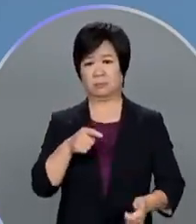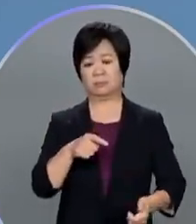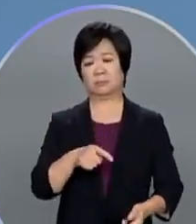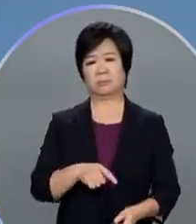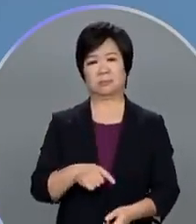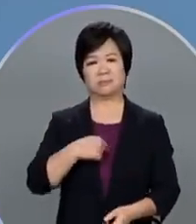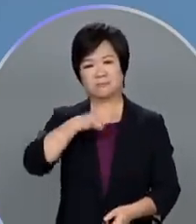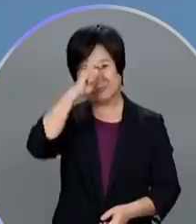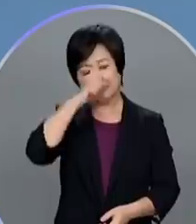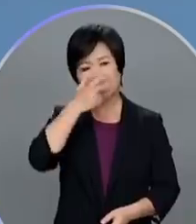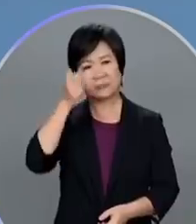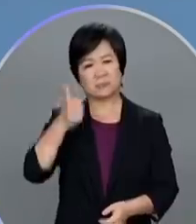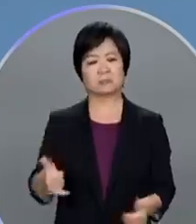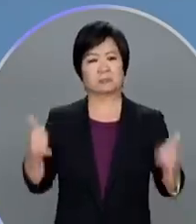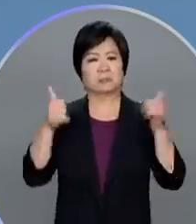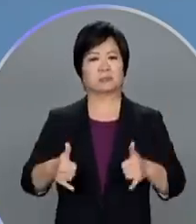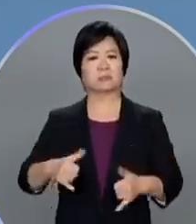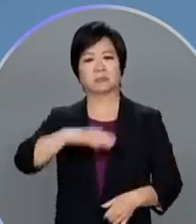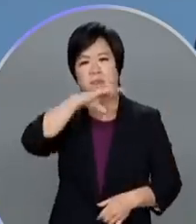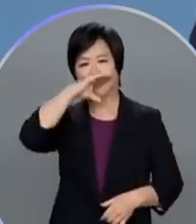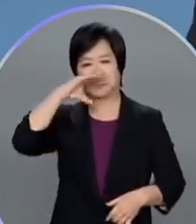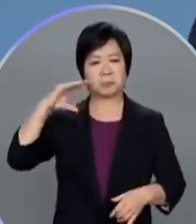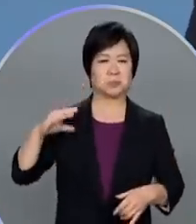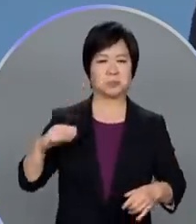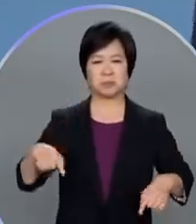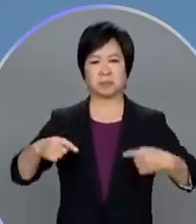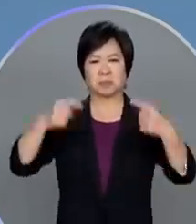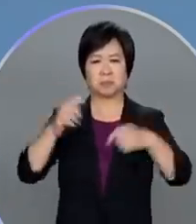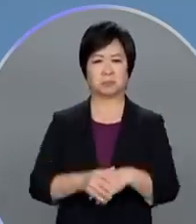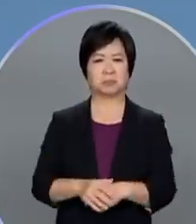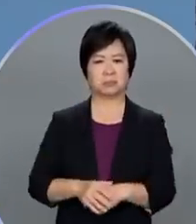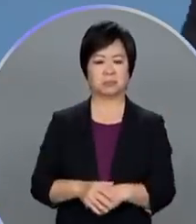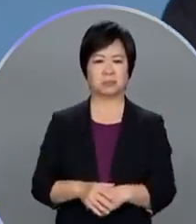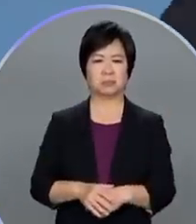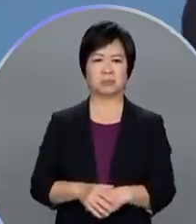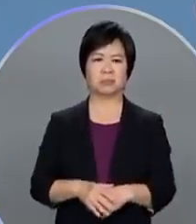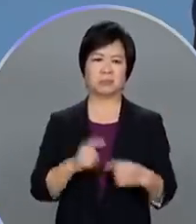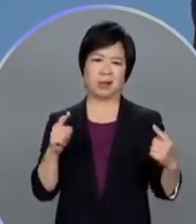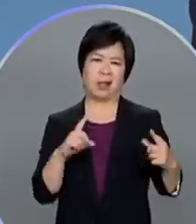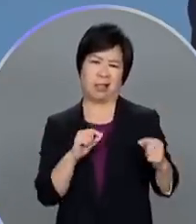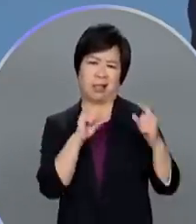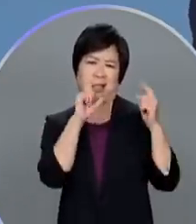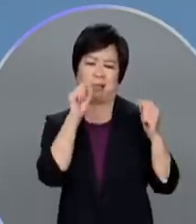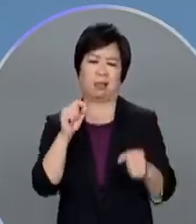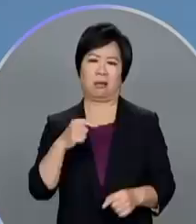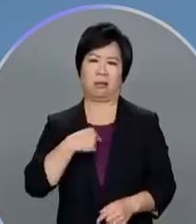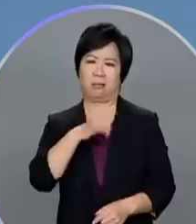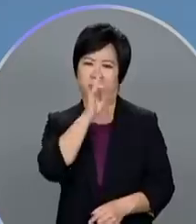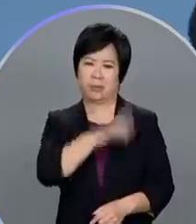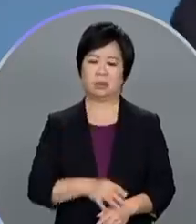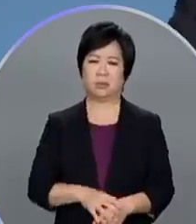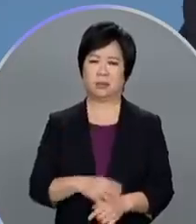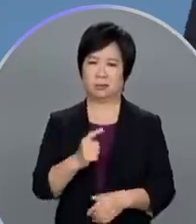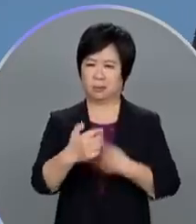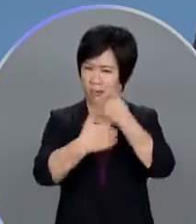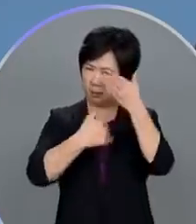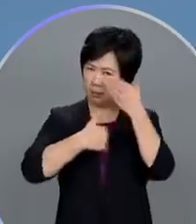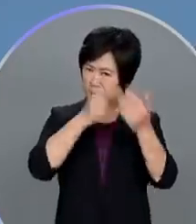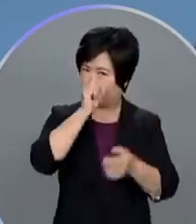渴望跟赖清德来一场君子之争，而不希望跟你口水之争，而且一直被你抹